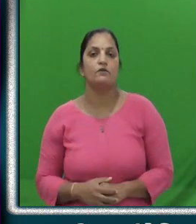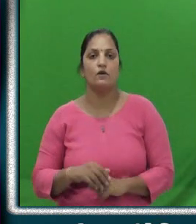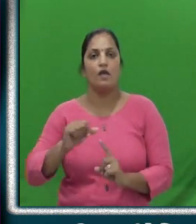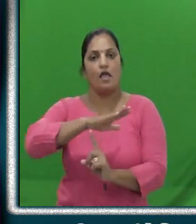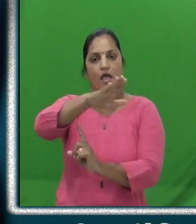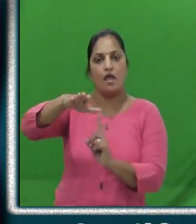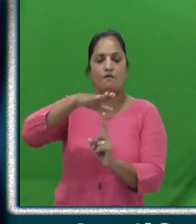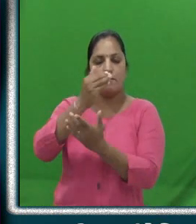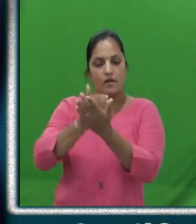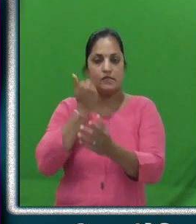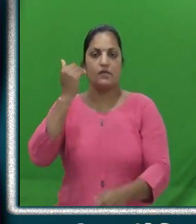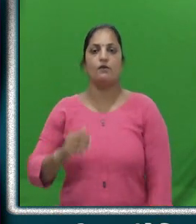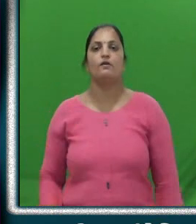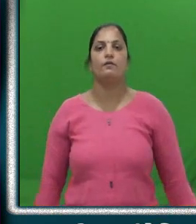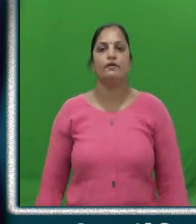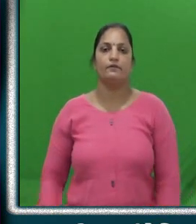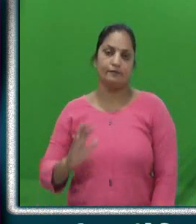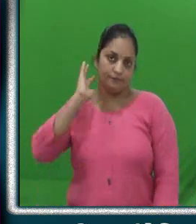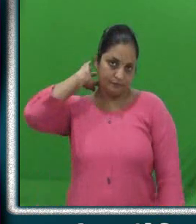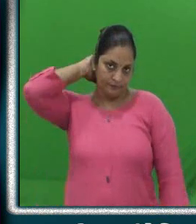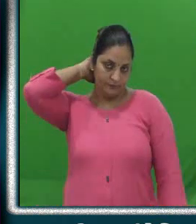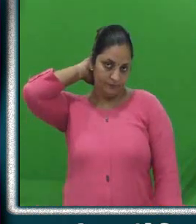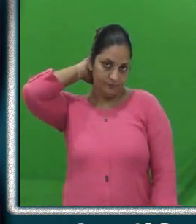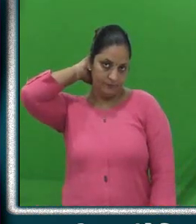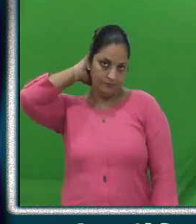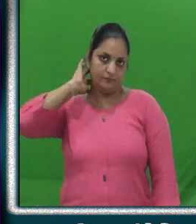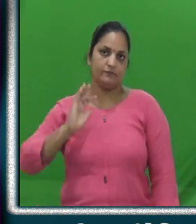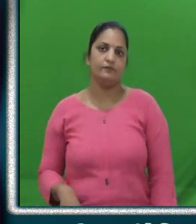છે પર્યાવરણને બચાવવા માટે.